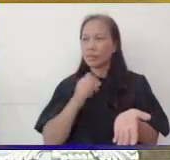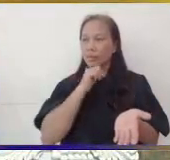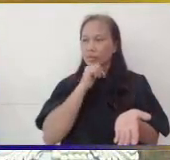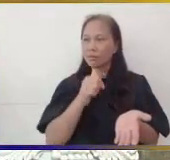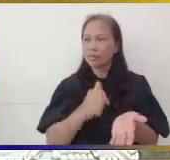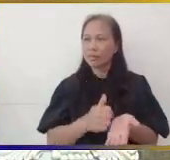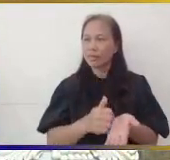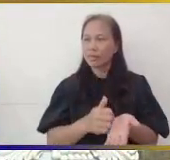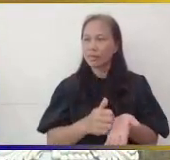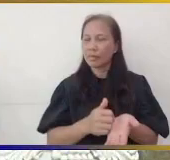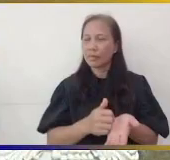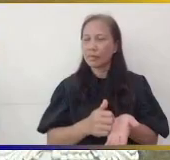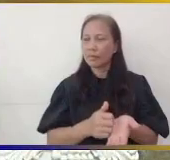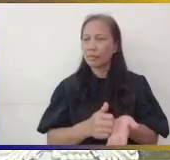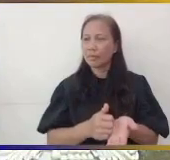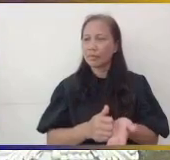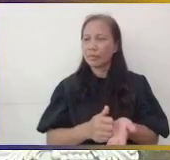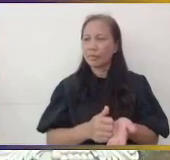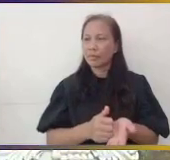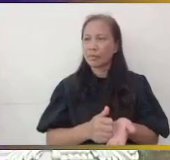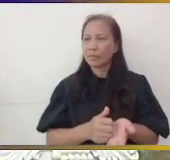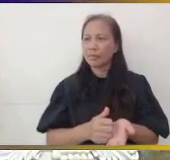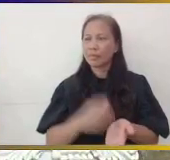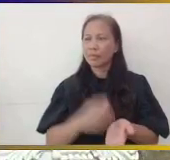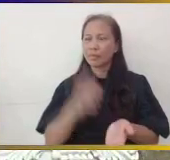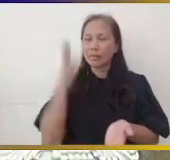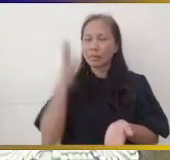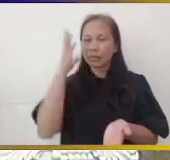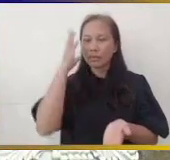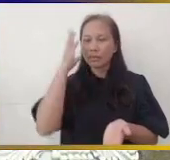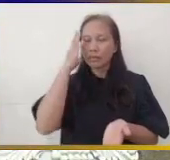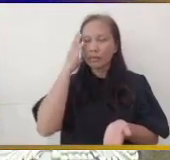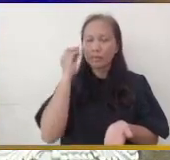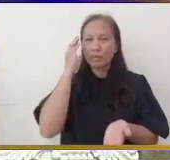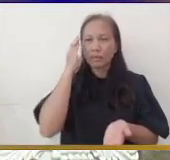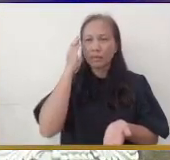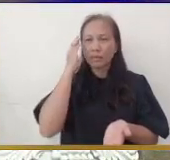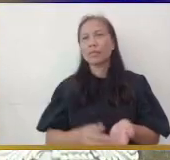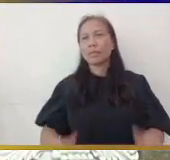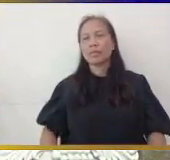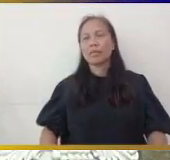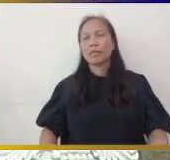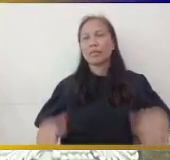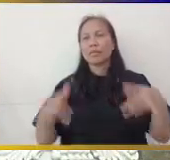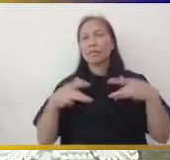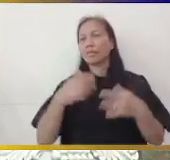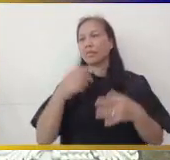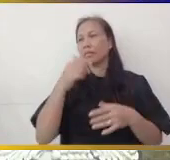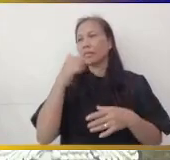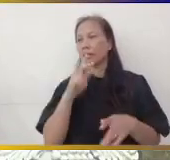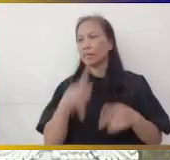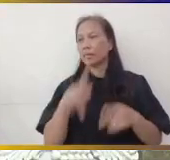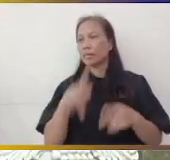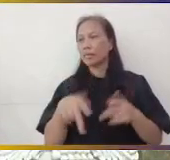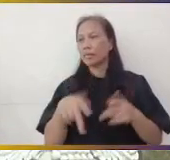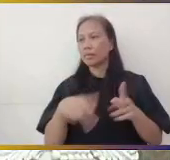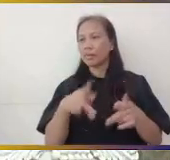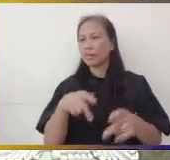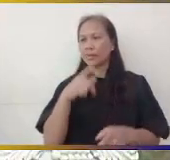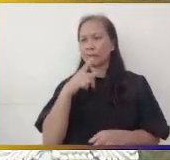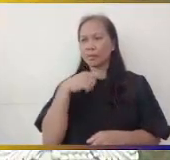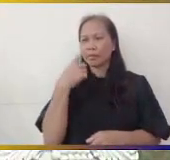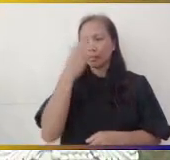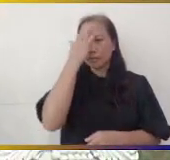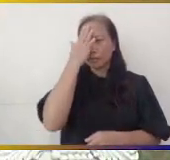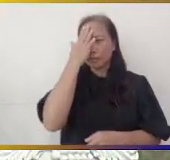yong pamumuhay nitong mga nagpapakilalang mayayaman during their time you see na kung saan kaya sila nagkaroon ng chance